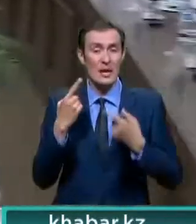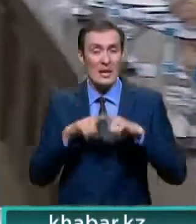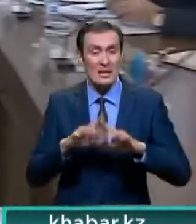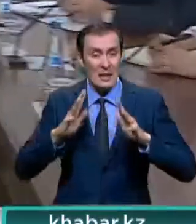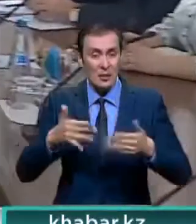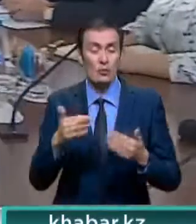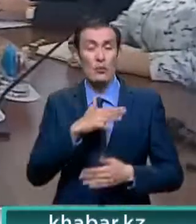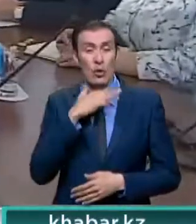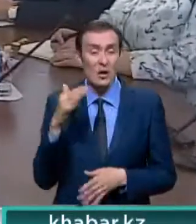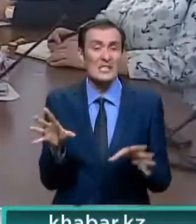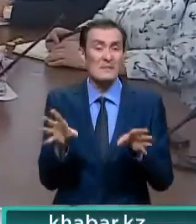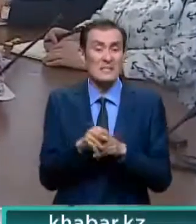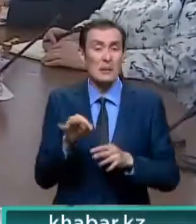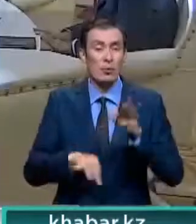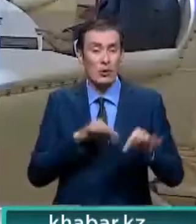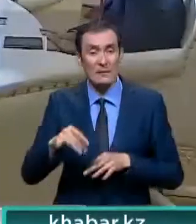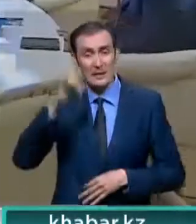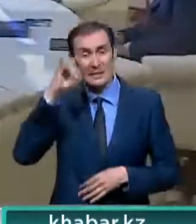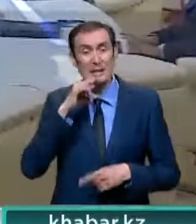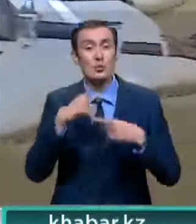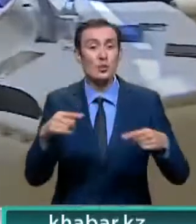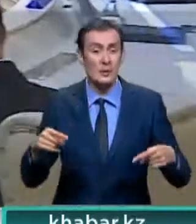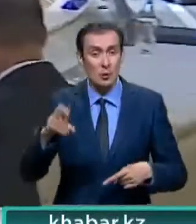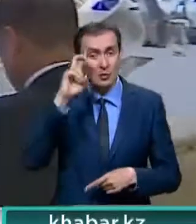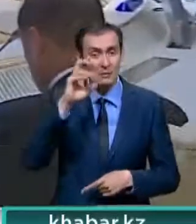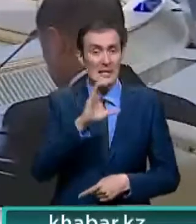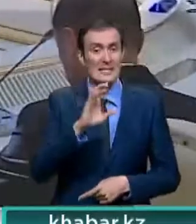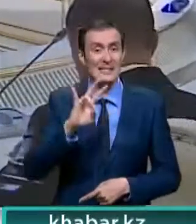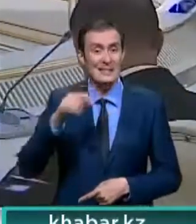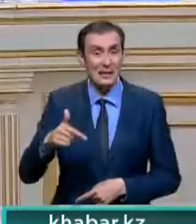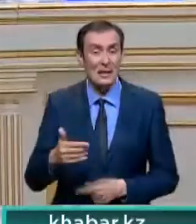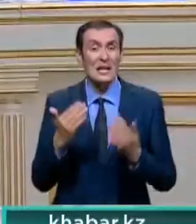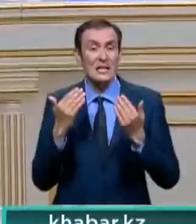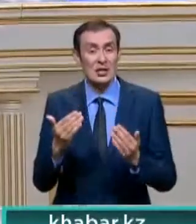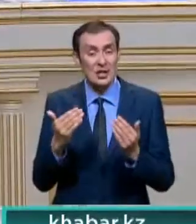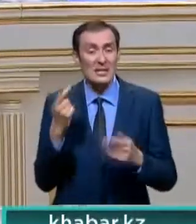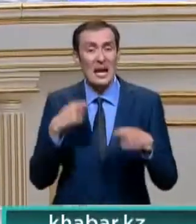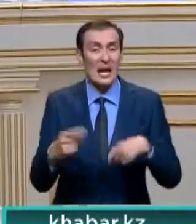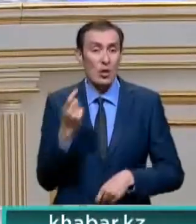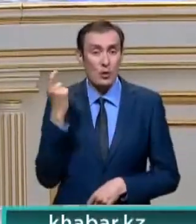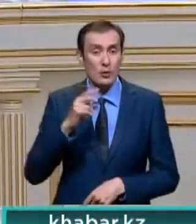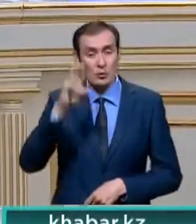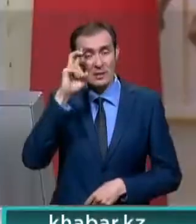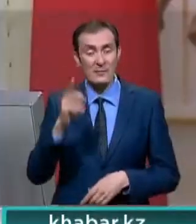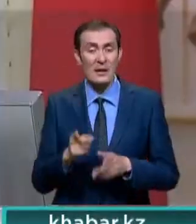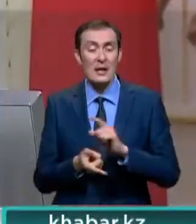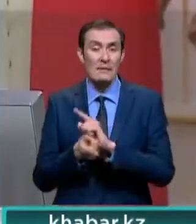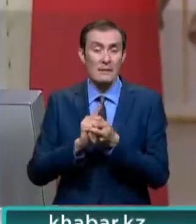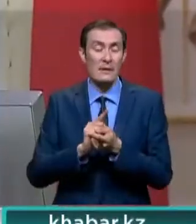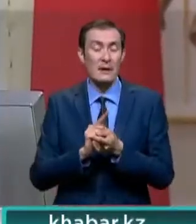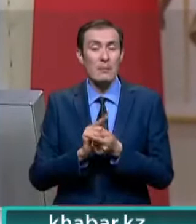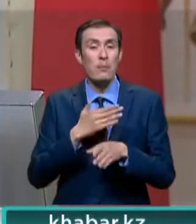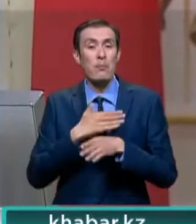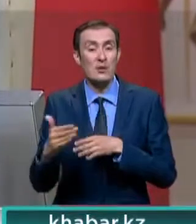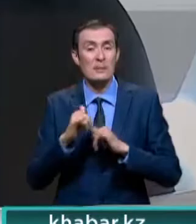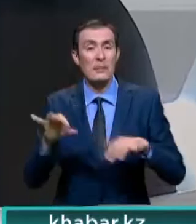немало совместных проектов у казахстана и с другими странами снг сейчас экономики государств переходят к фазе пост